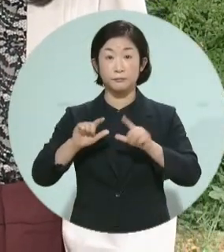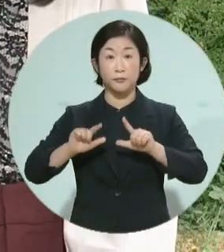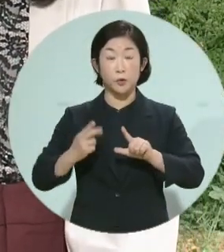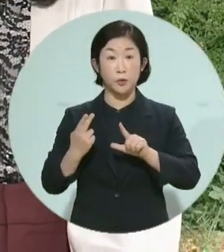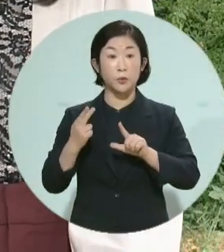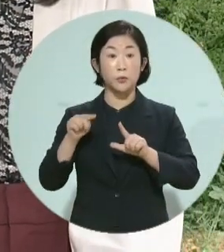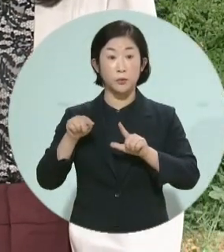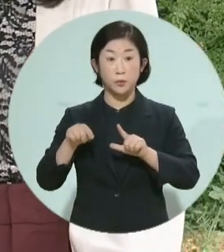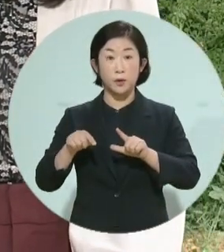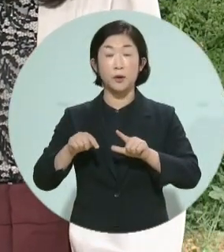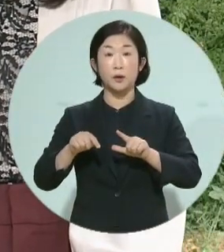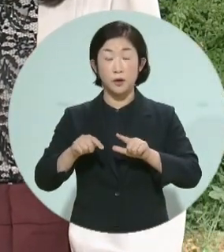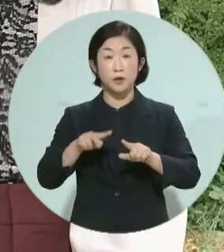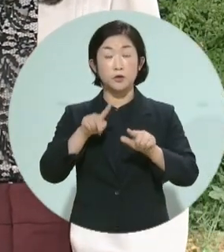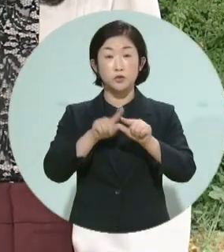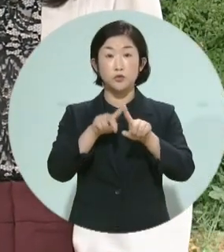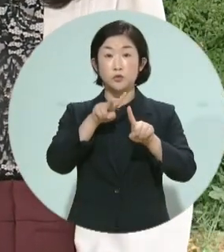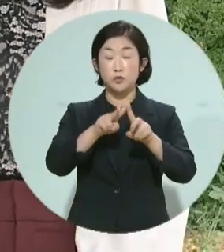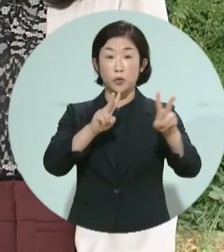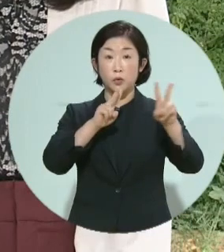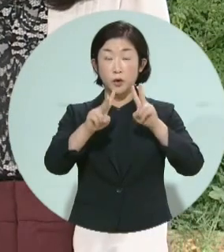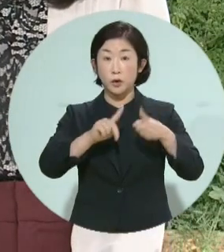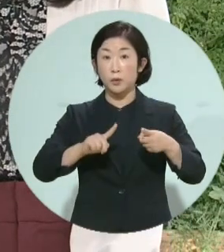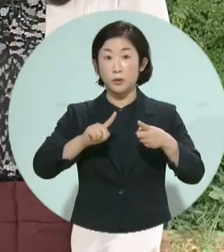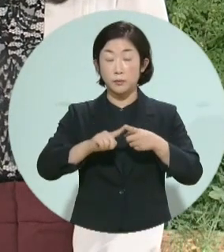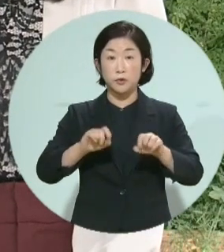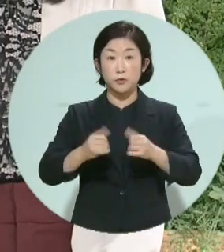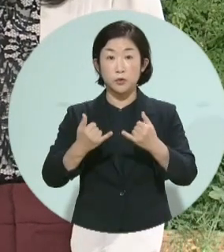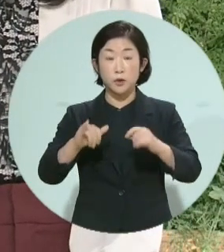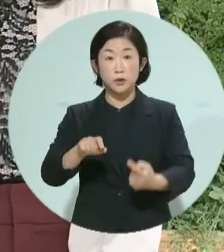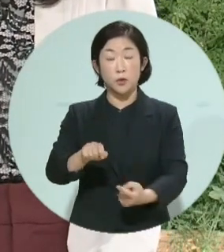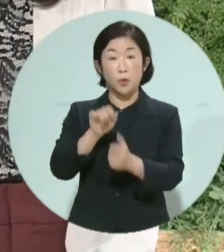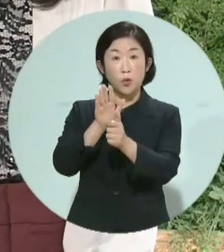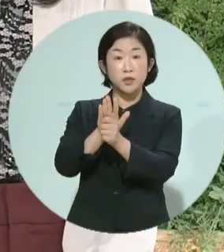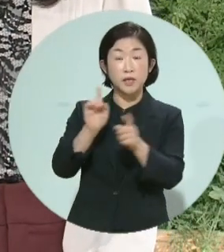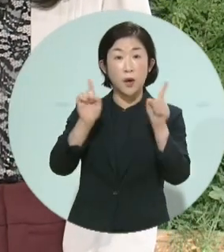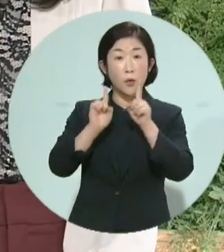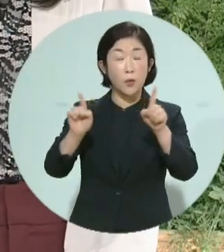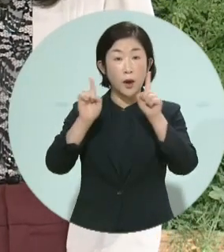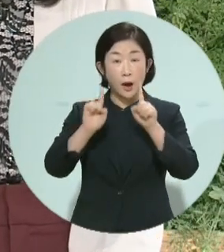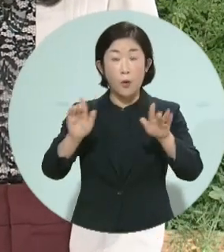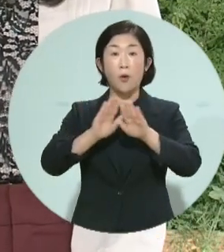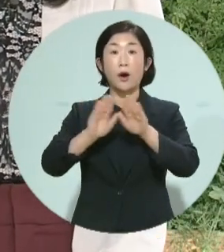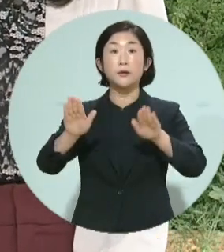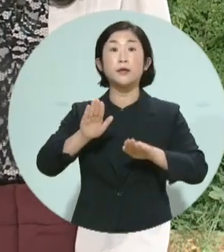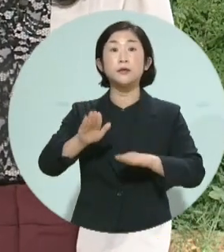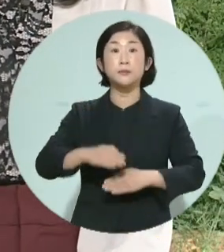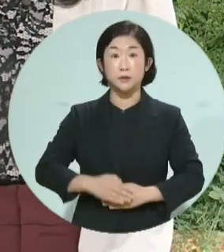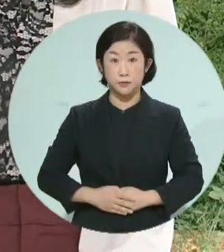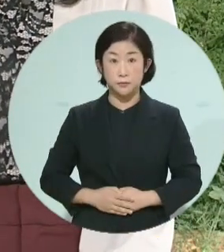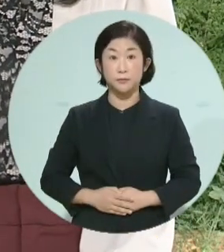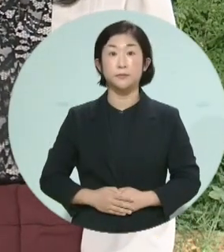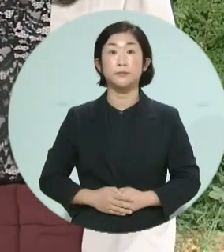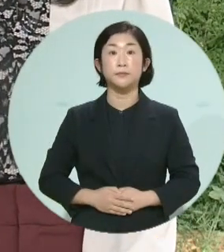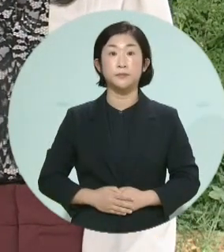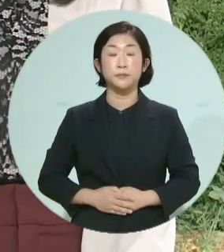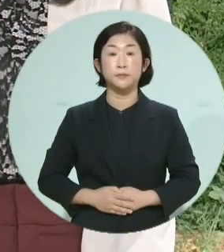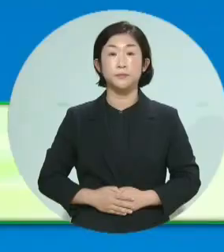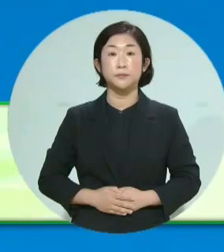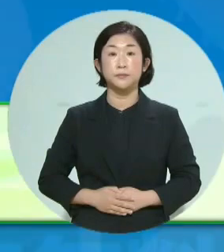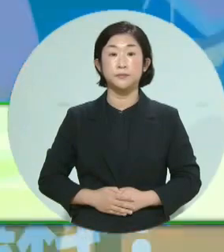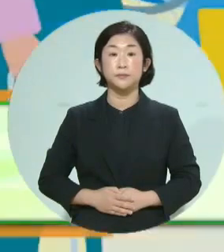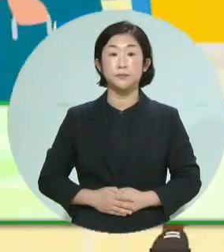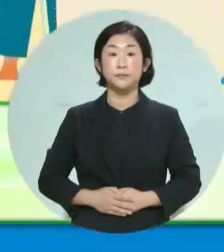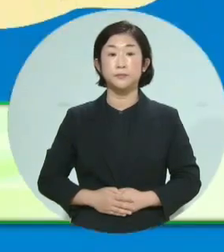東京都は中小企業のための障害者雇用支援フェアをオンライン開催します。